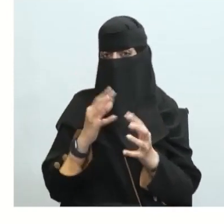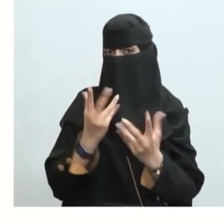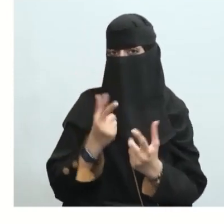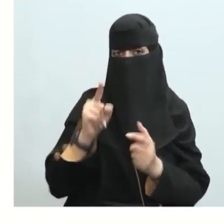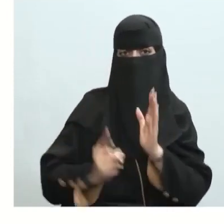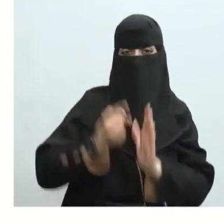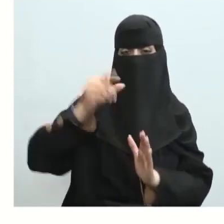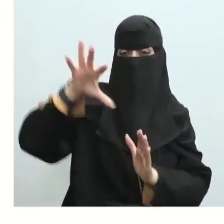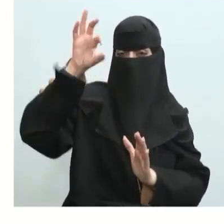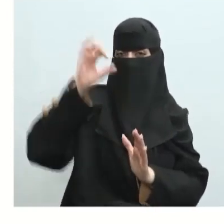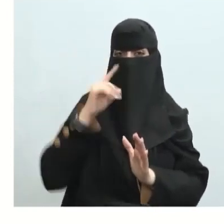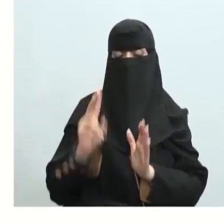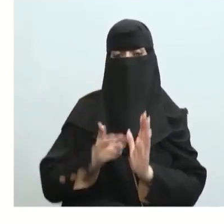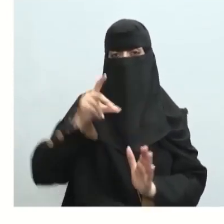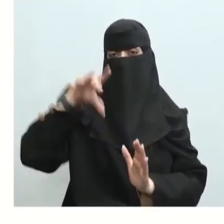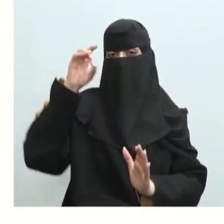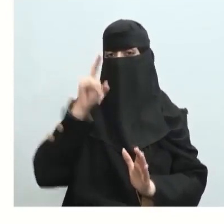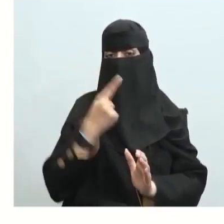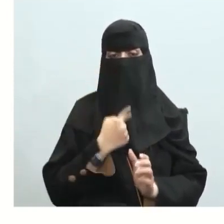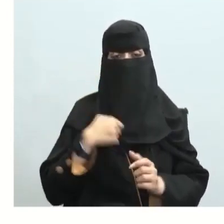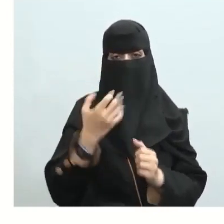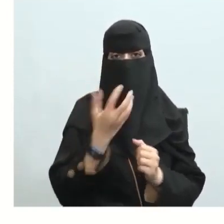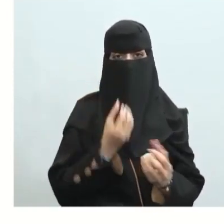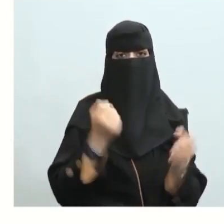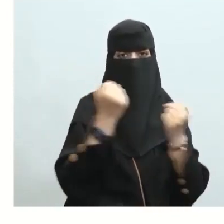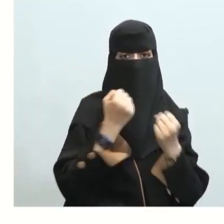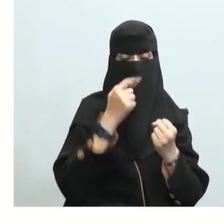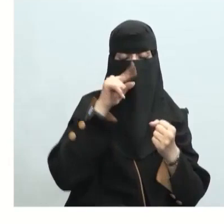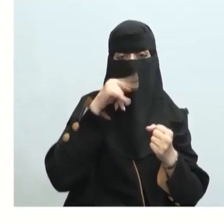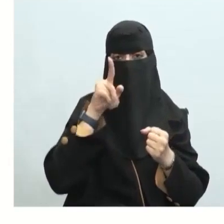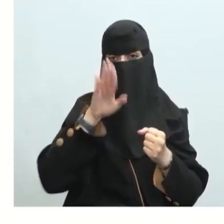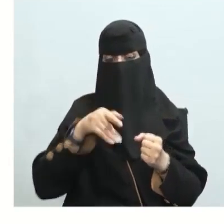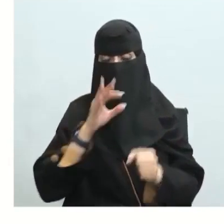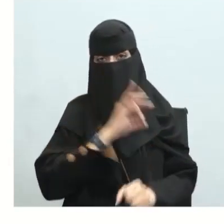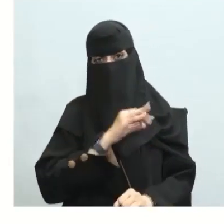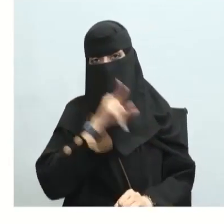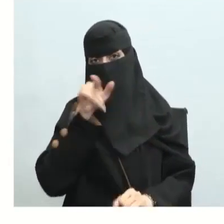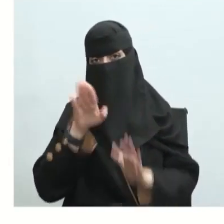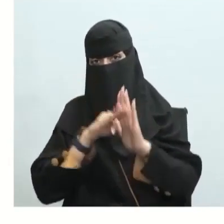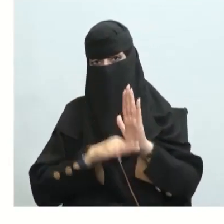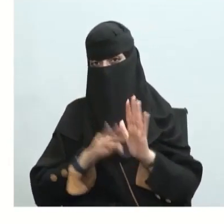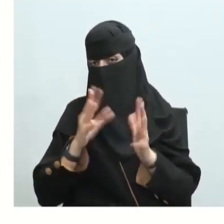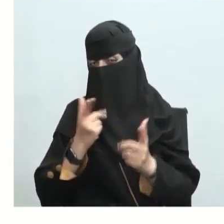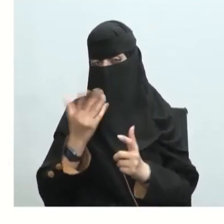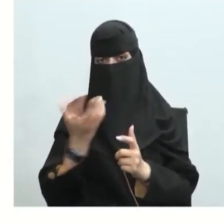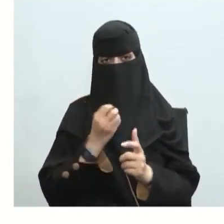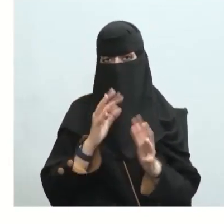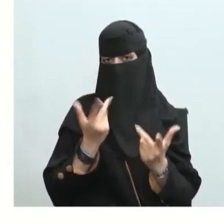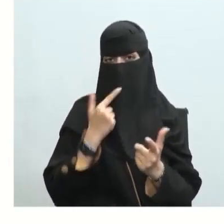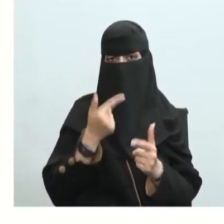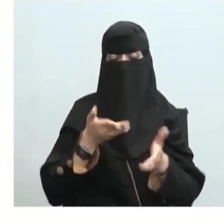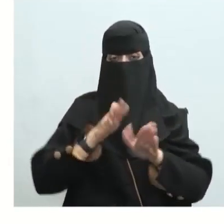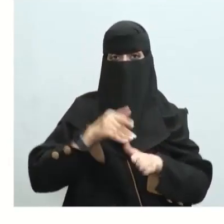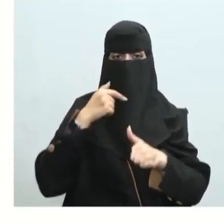النموذج الاول ونموذج النموذج الثاني مع احتياج تدريبي ثم بعد ذلك تقول مستفيد من هذا البرنام النامج لما تستفيد ما الذي ما الحاجه اليه ثم